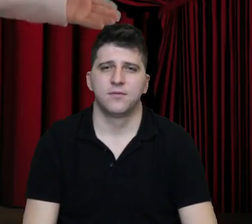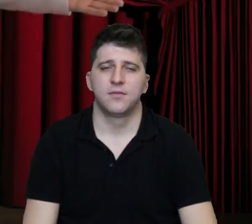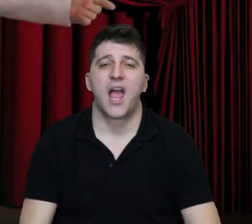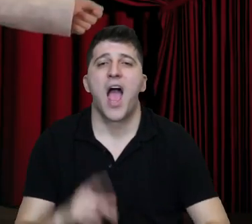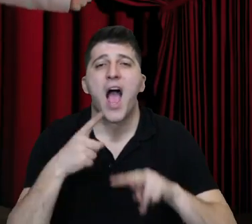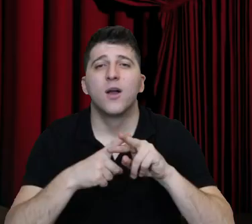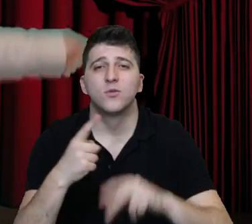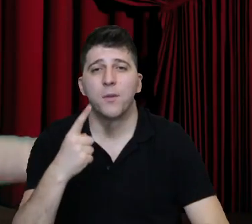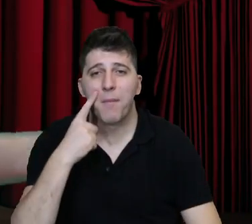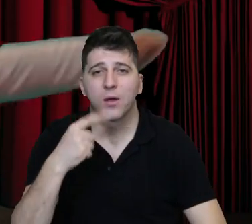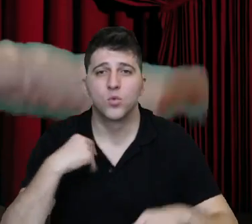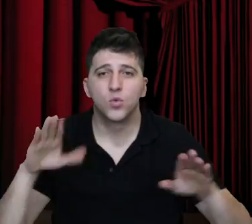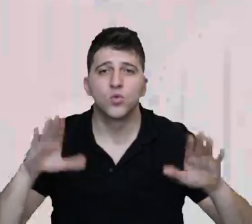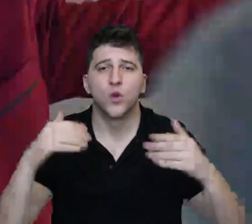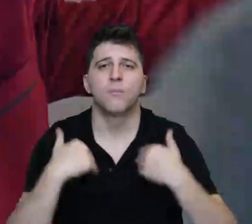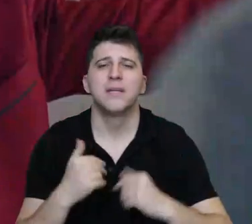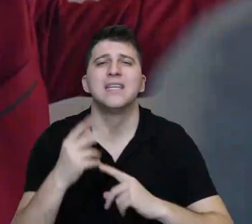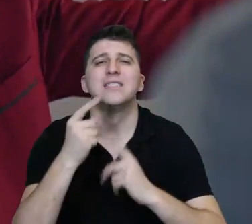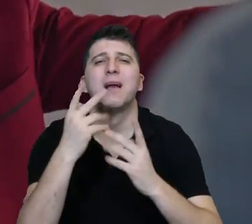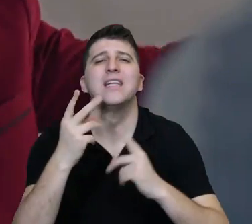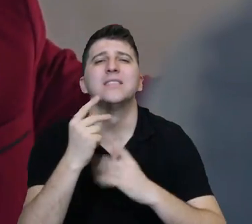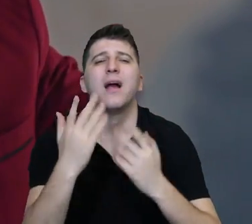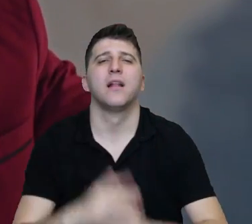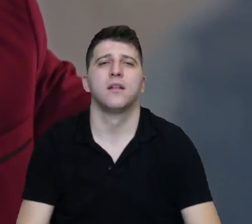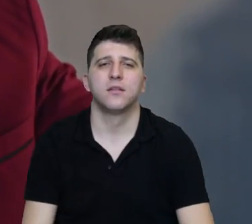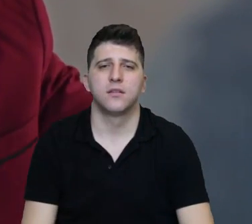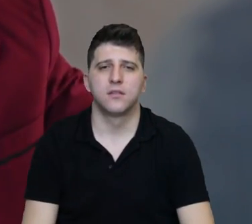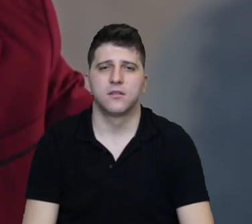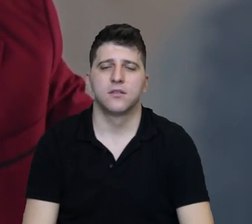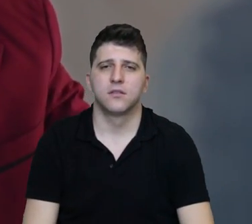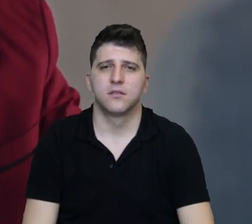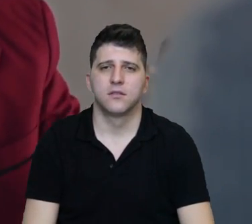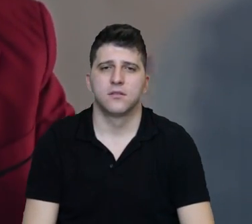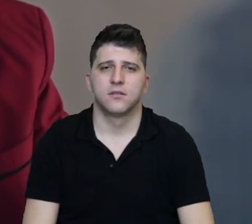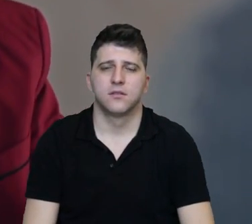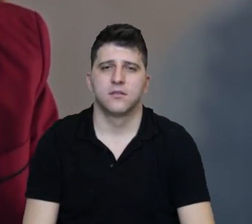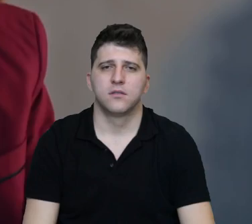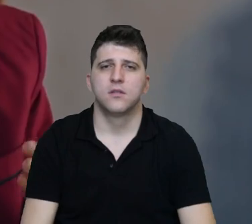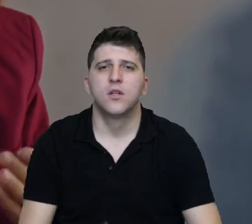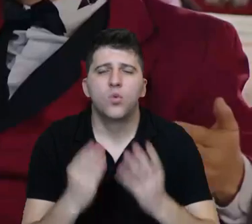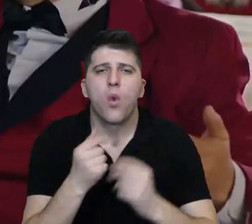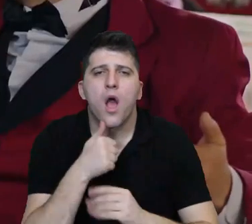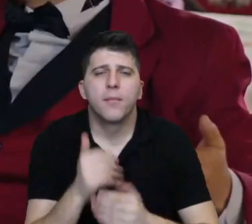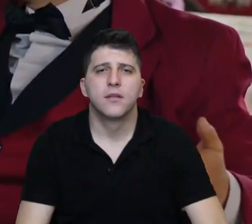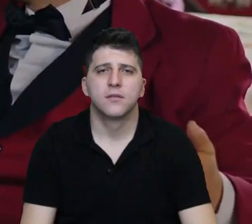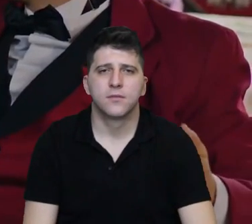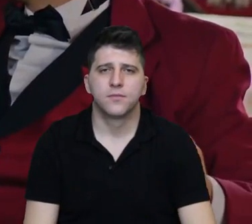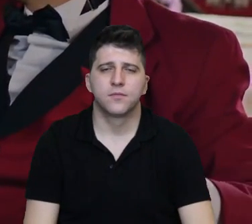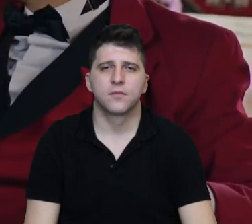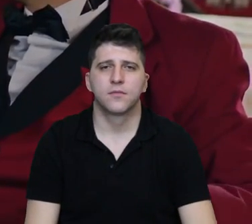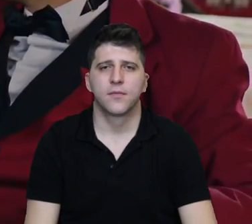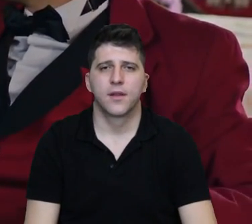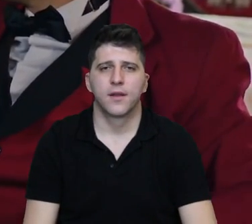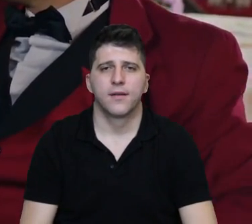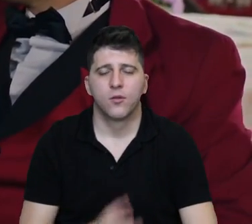Aysu, bak ben uçuyorum. İsmail. Oral dürtünce gerçeğe uyandı. Ne oluyor abi, ben söyleyeyim. Ya oğlum